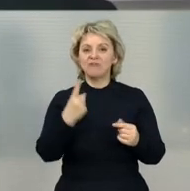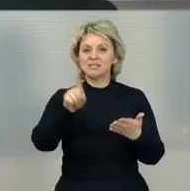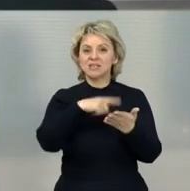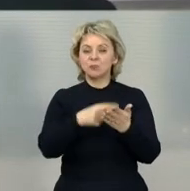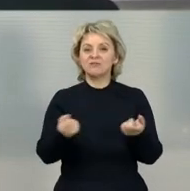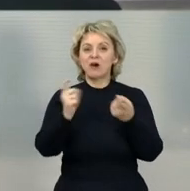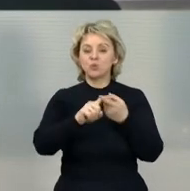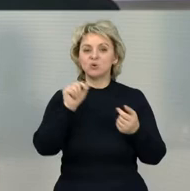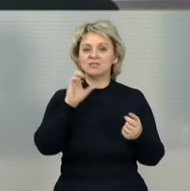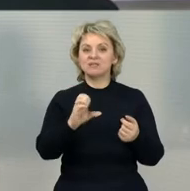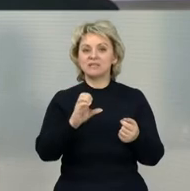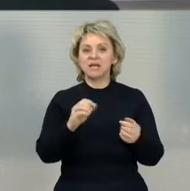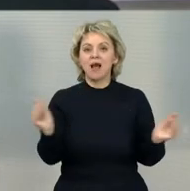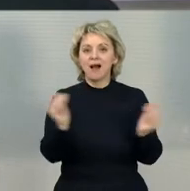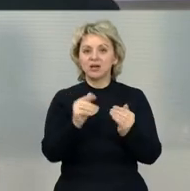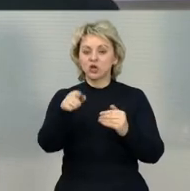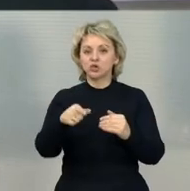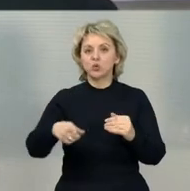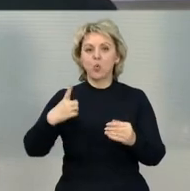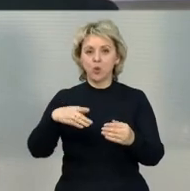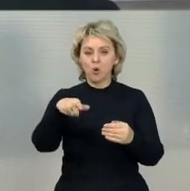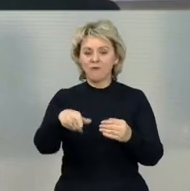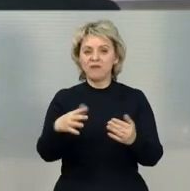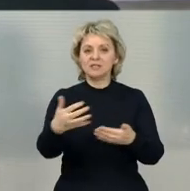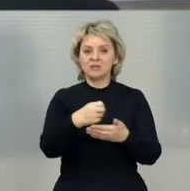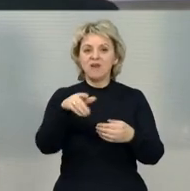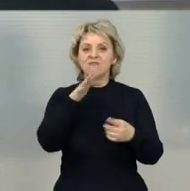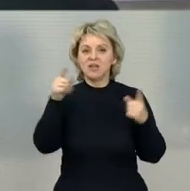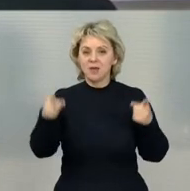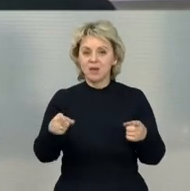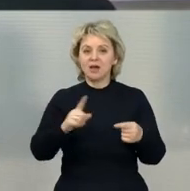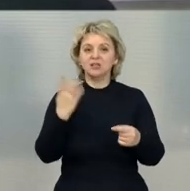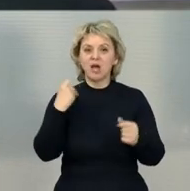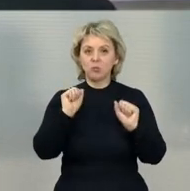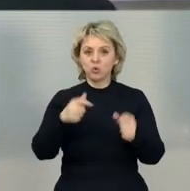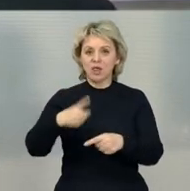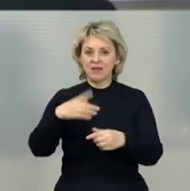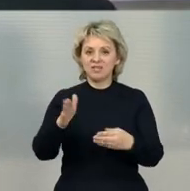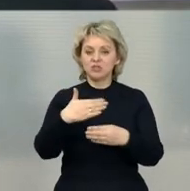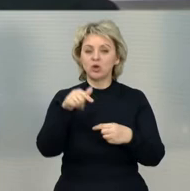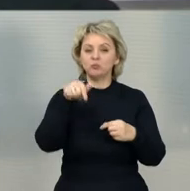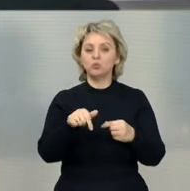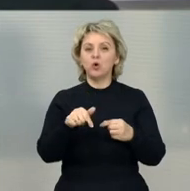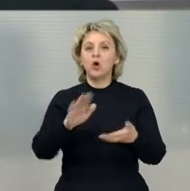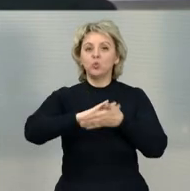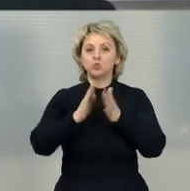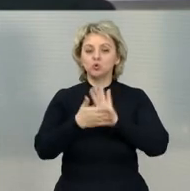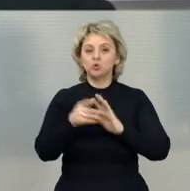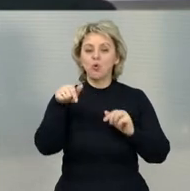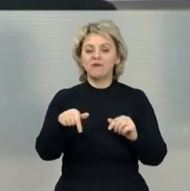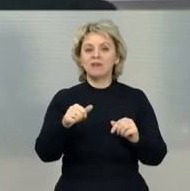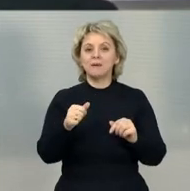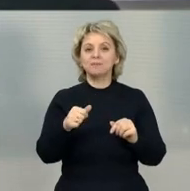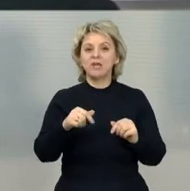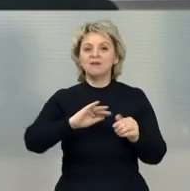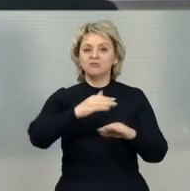вопросов, связанных с ограничением вылова, с периодами вылова. а также с условиями вылова